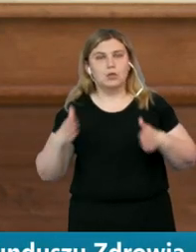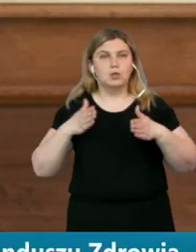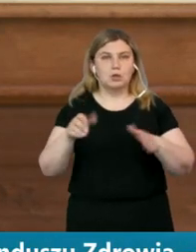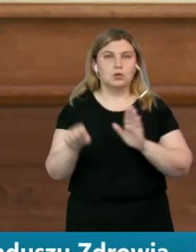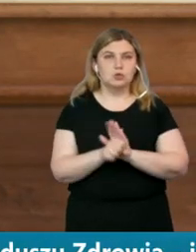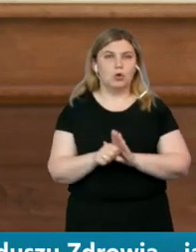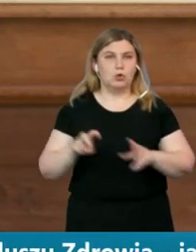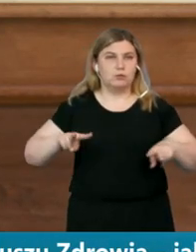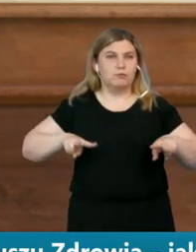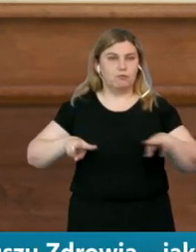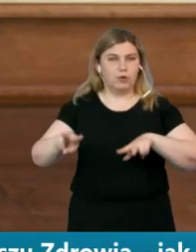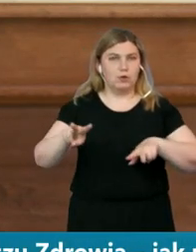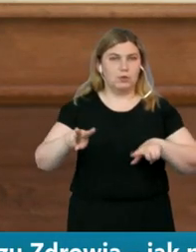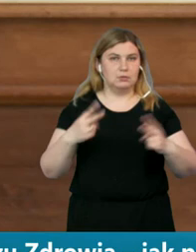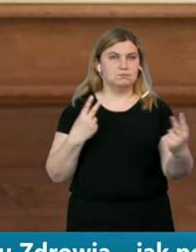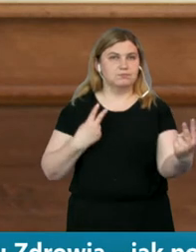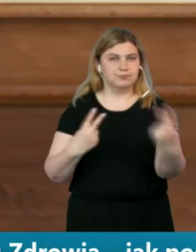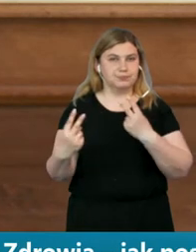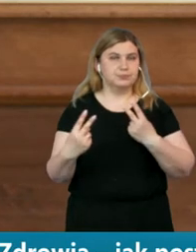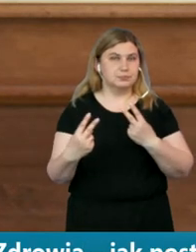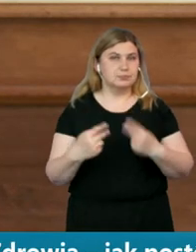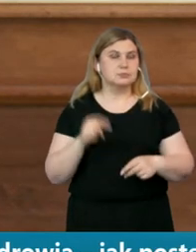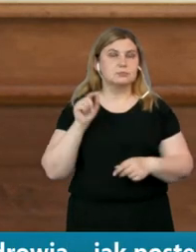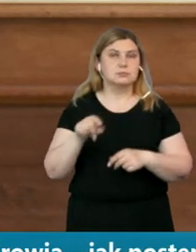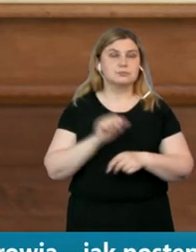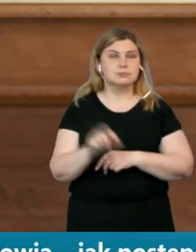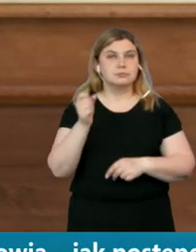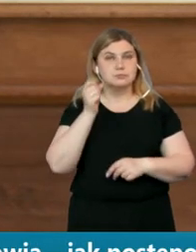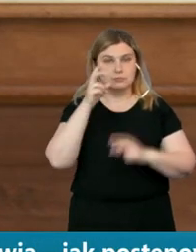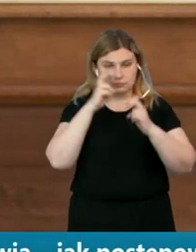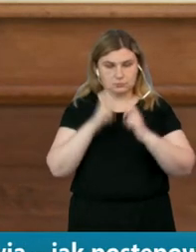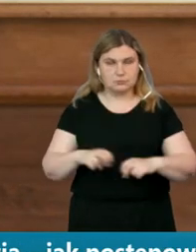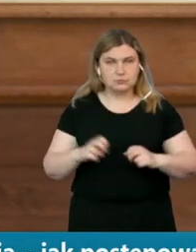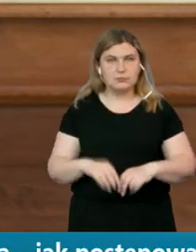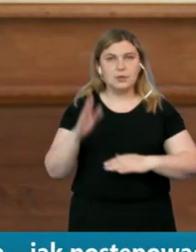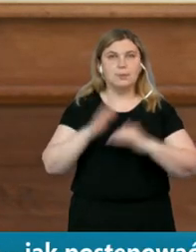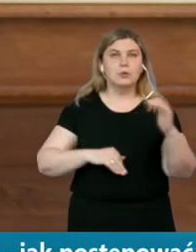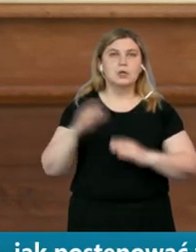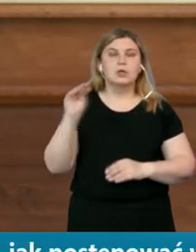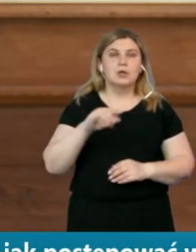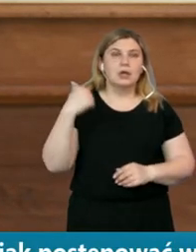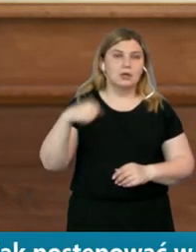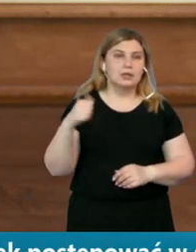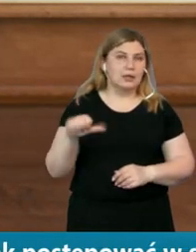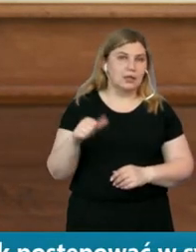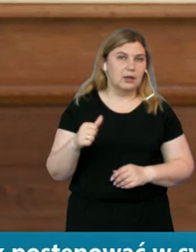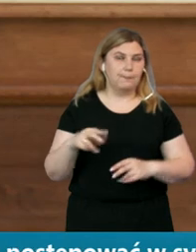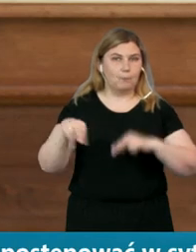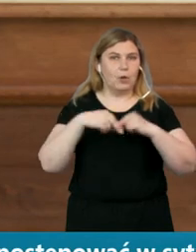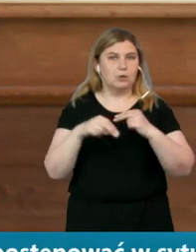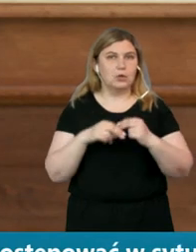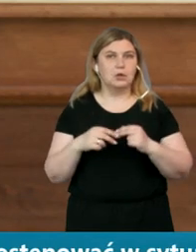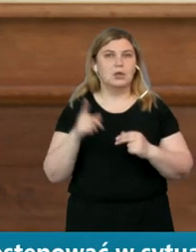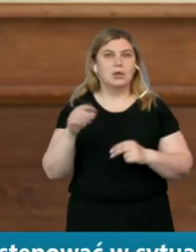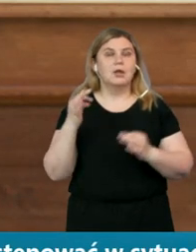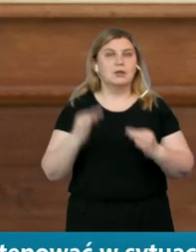2 pasów ruchu w każdym kierunku. Taka koncepcja jest analizowana i budowa jeszcze jednego mostu. Przypomnę, że